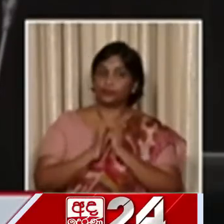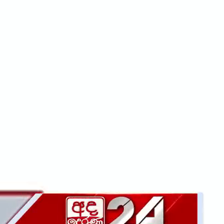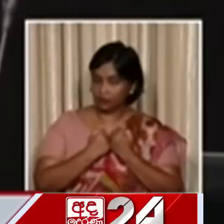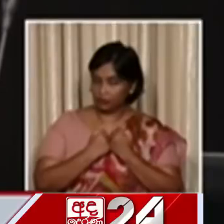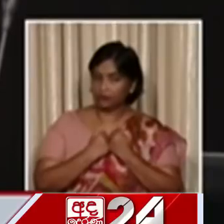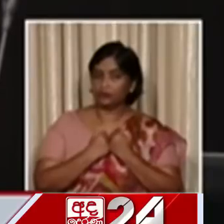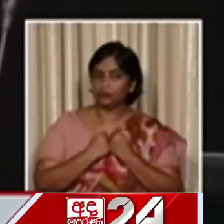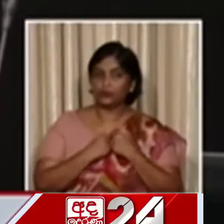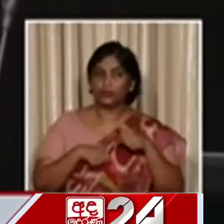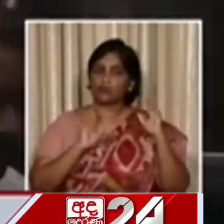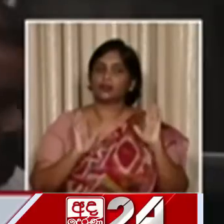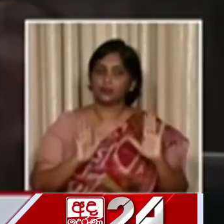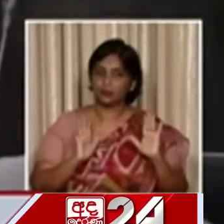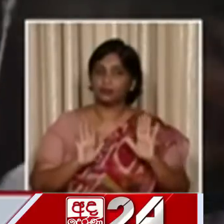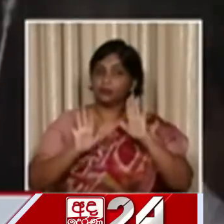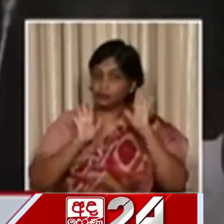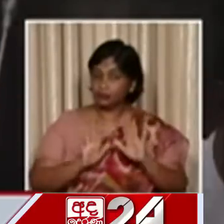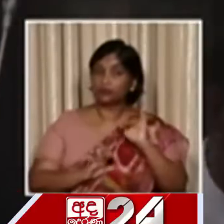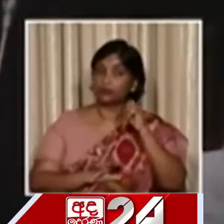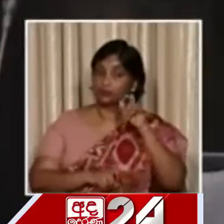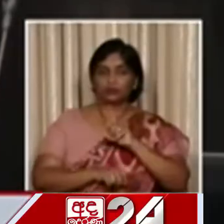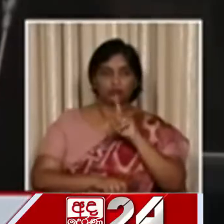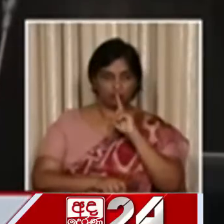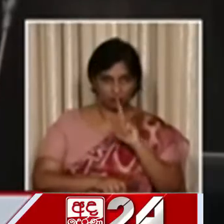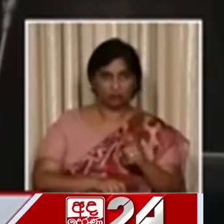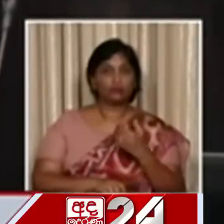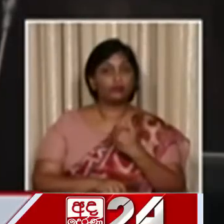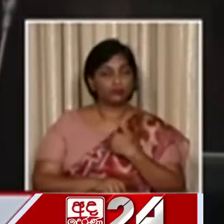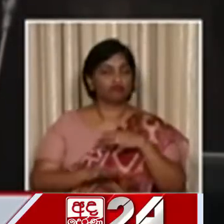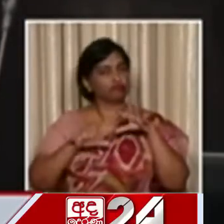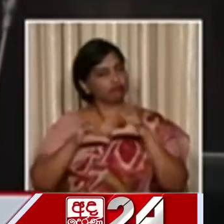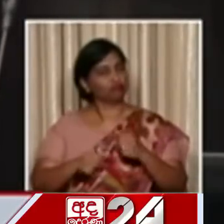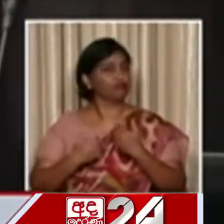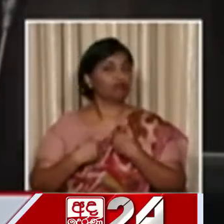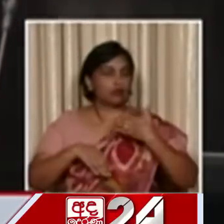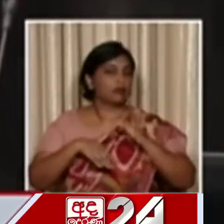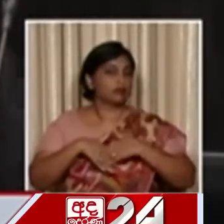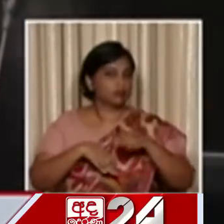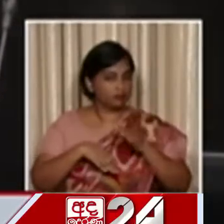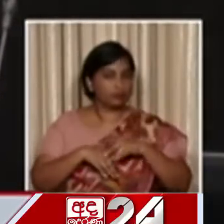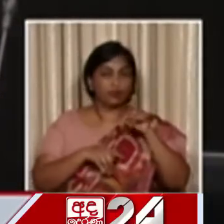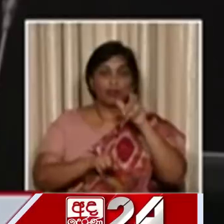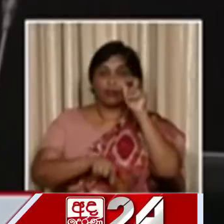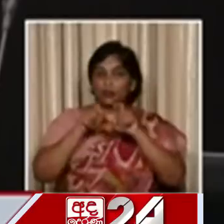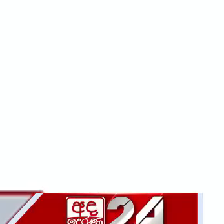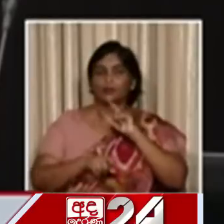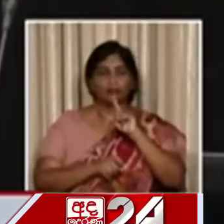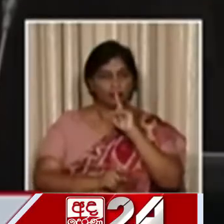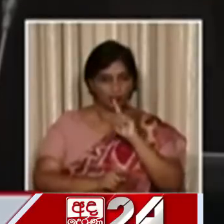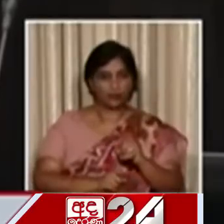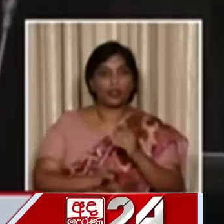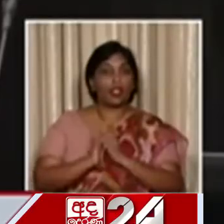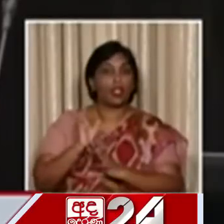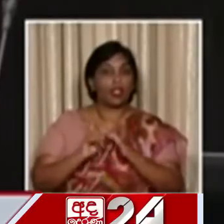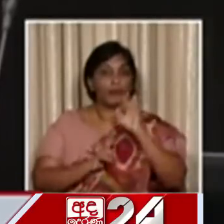අරගෙන තාම කෙටි කාලයයි. හැබැයි සමහර නිලධාරීන් කියනවා අපි මේකේ බාරකාරයෝ නෙවෙයි අයිතිකාරයෝ. ඒ නිලධාරි සමහරු කියනවා